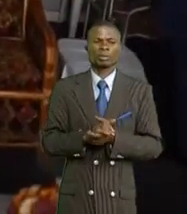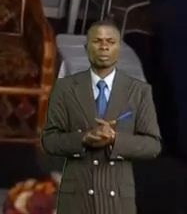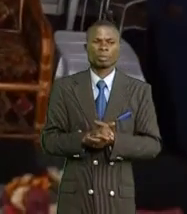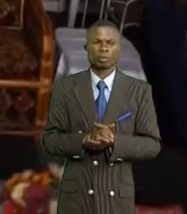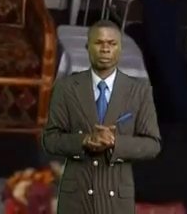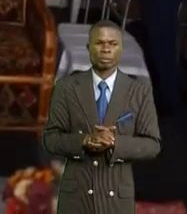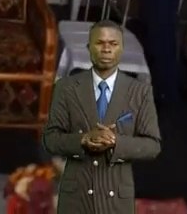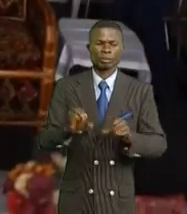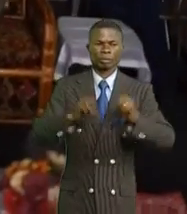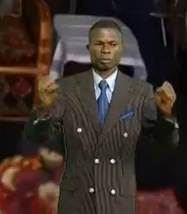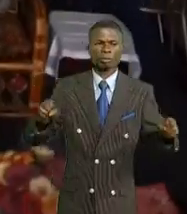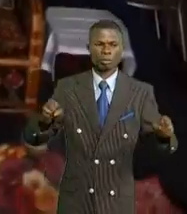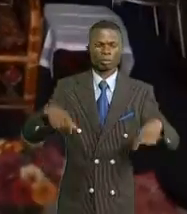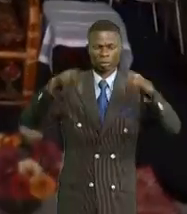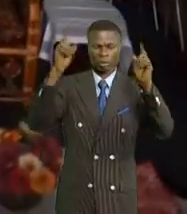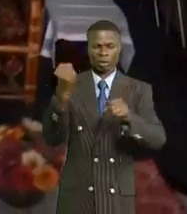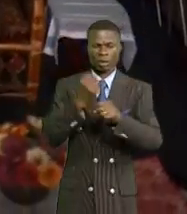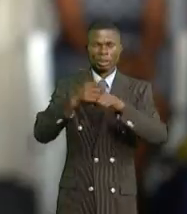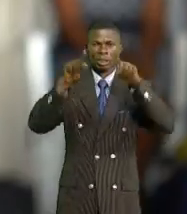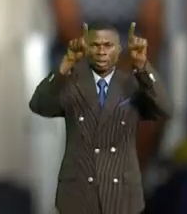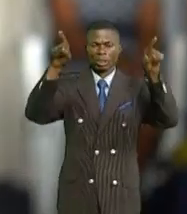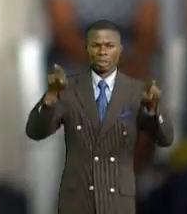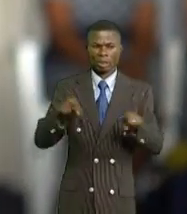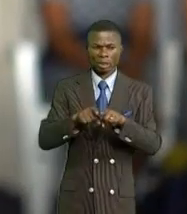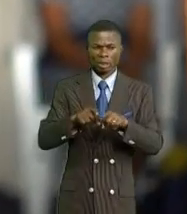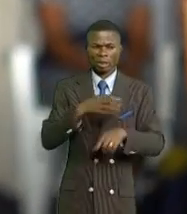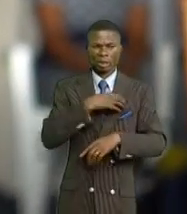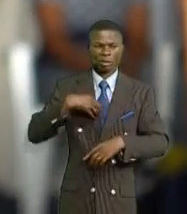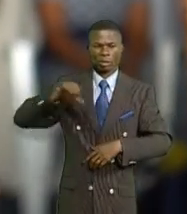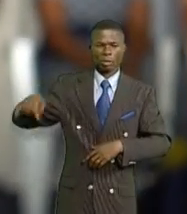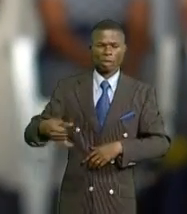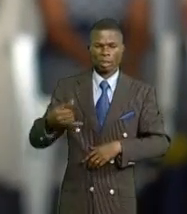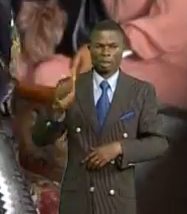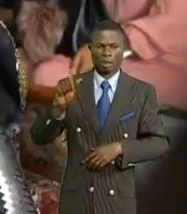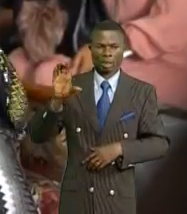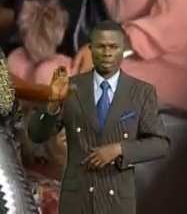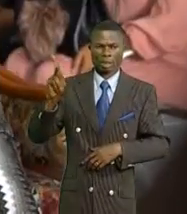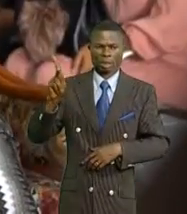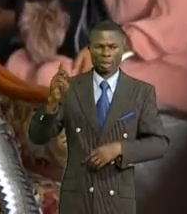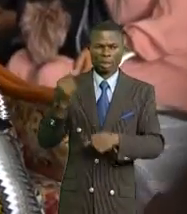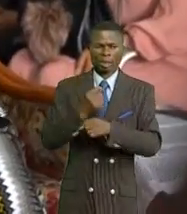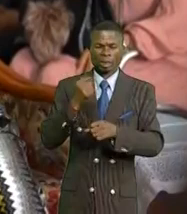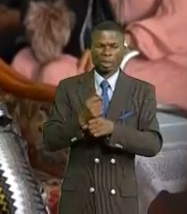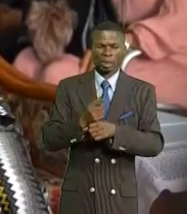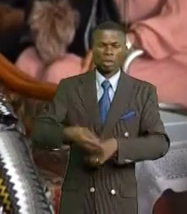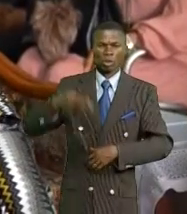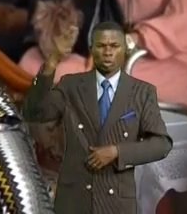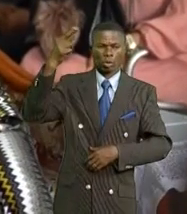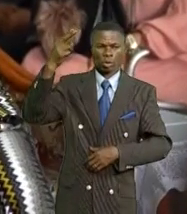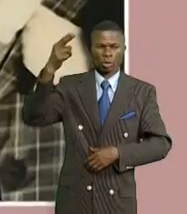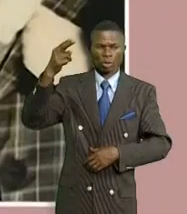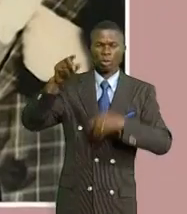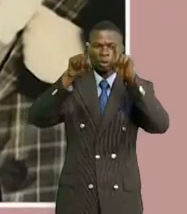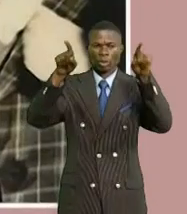Près de 50 ans de carrière à la télévision, Jackie Betoko s'est tissé au fil des années au rang de légende du petit